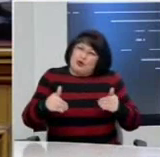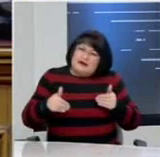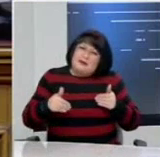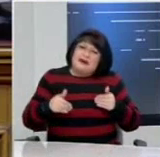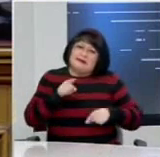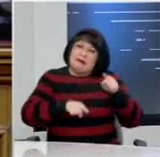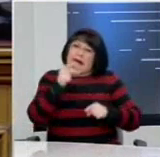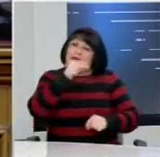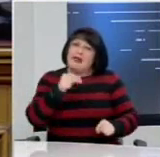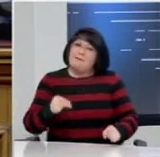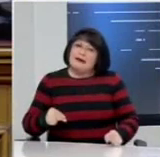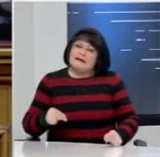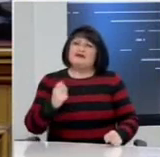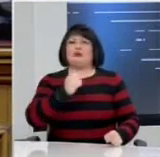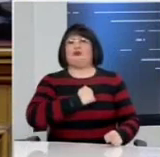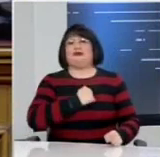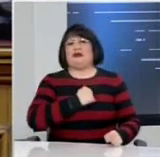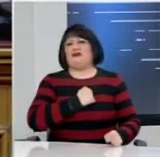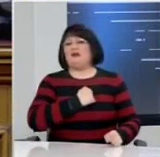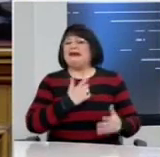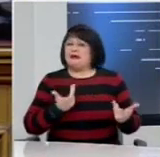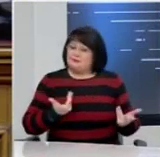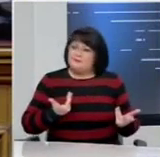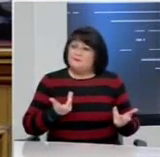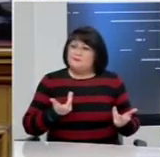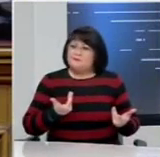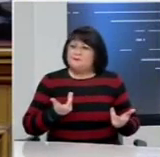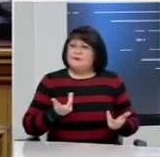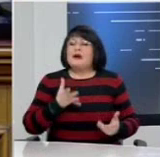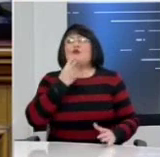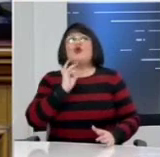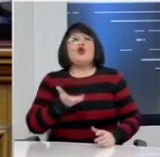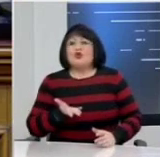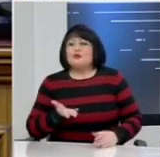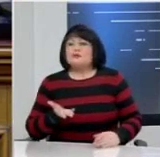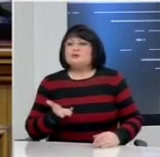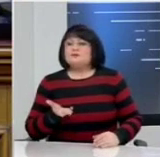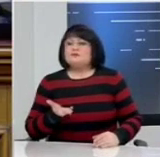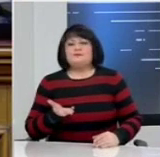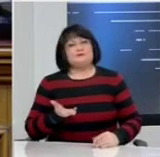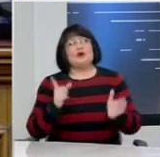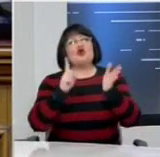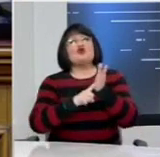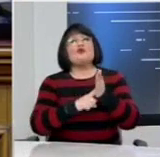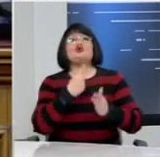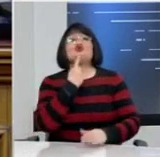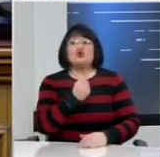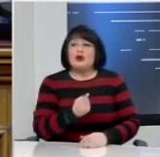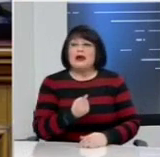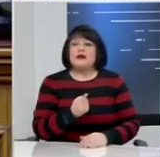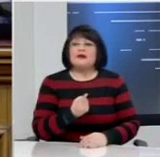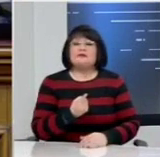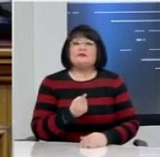Και κάναμε υποχωρήσεις από την αρχική μας θέση, διότι επαναλαμβάνω, ο ίδιος ο νόμος ορίζει